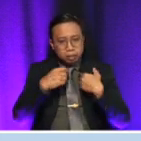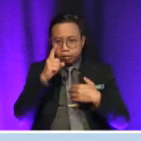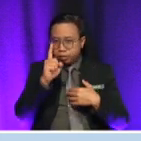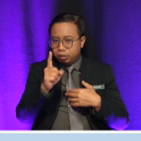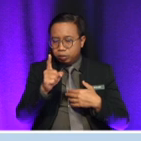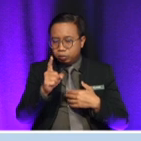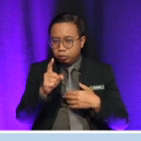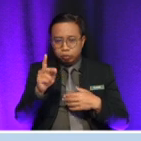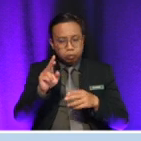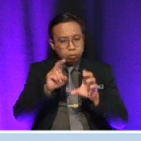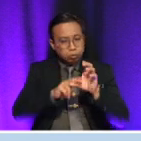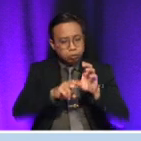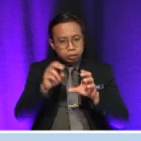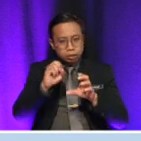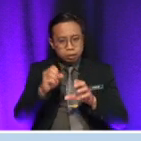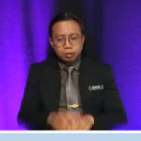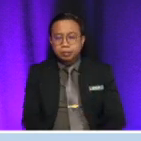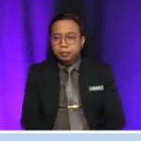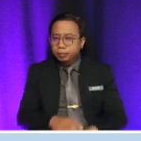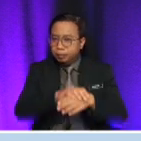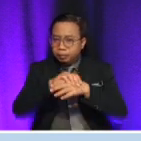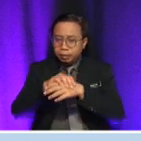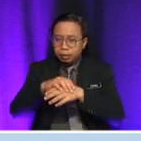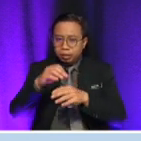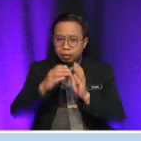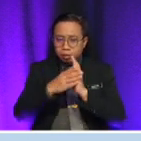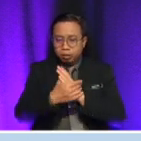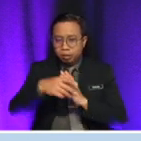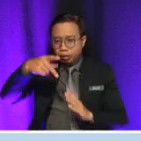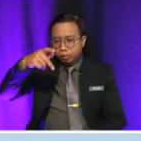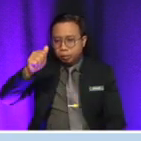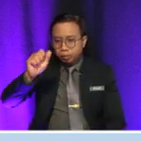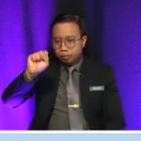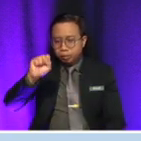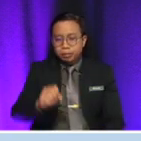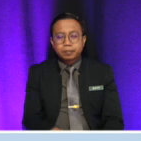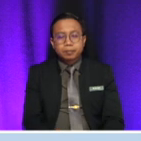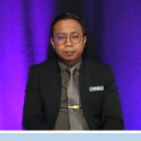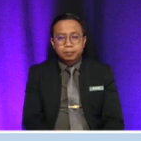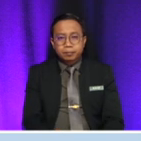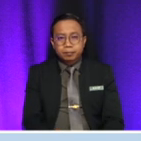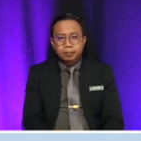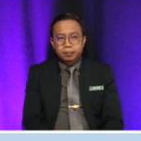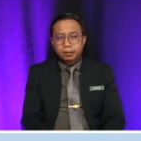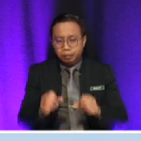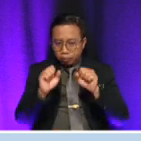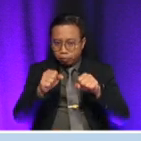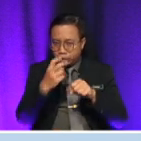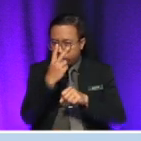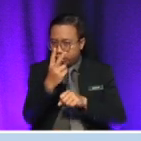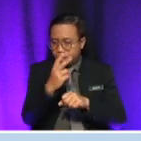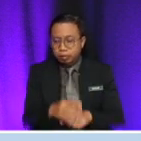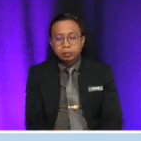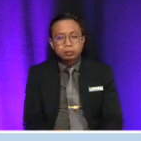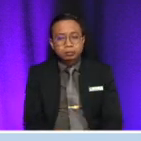tak dapat dan dipegang oleh Patih Islam setanah Melayu Oke kalau boleh kita tengok di sebelah